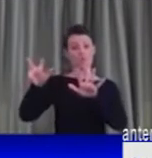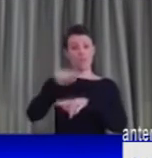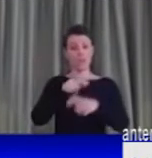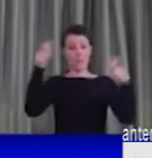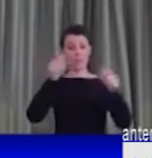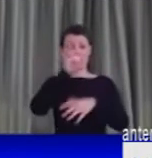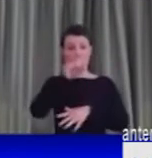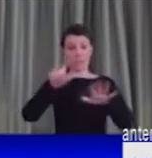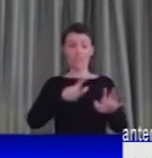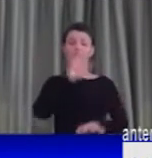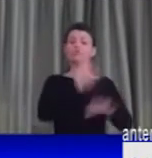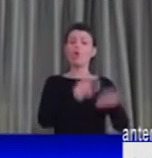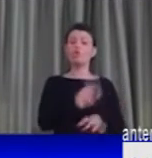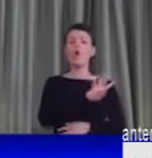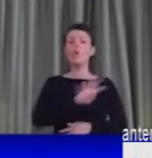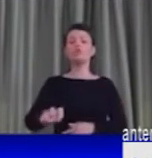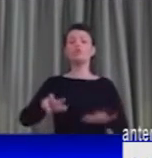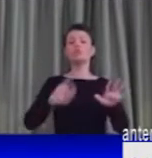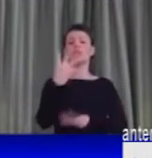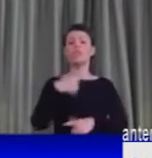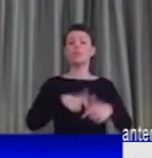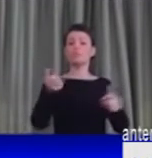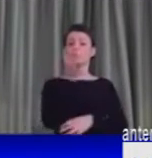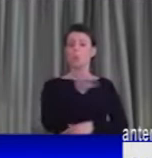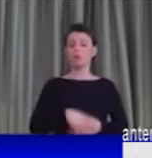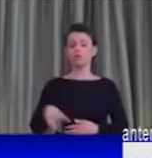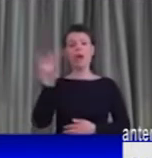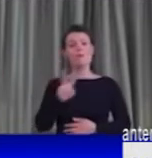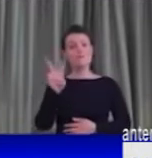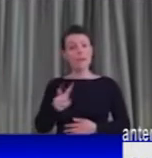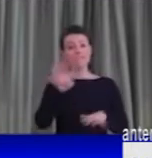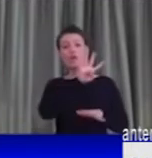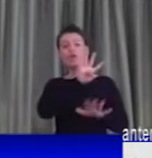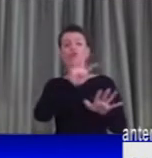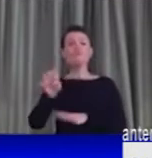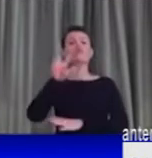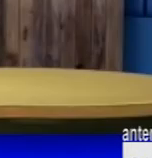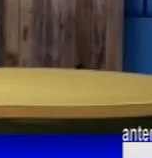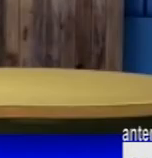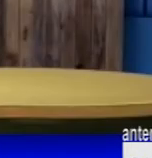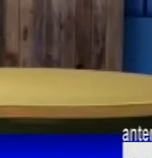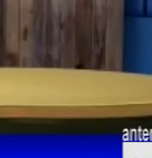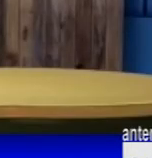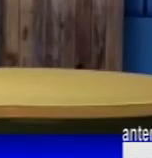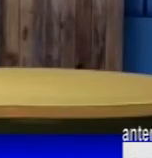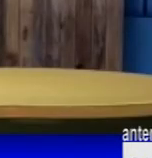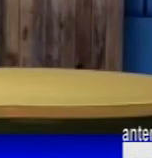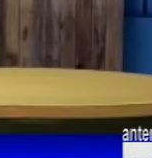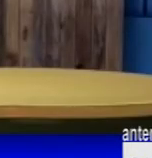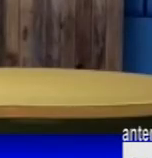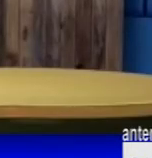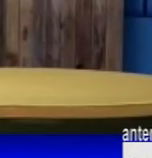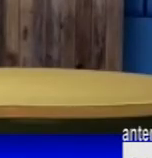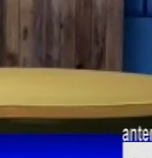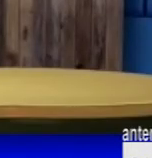Sondrio 484 più 14, Varese 937 più 44. E l'ospedale realizzato